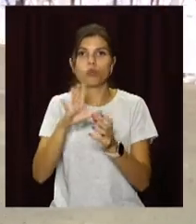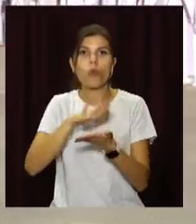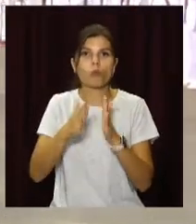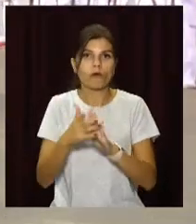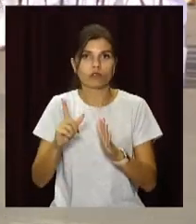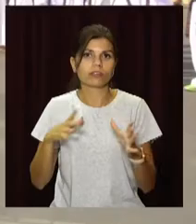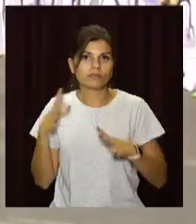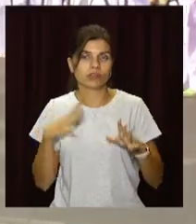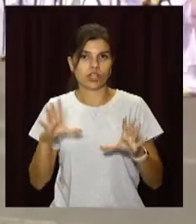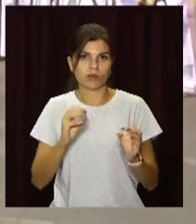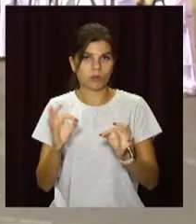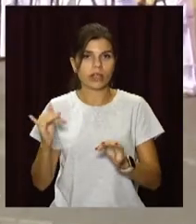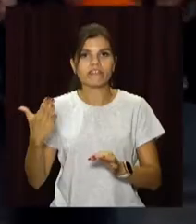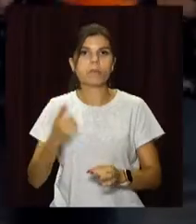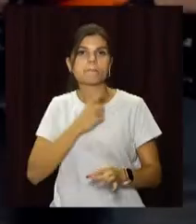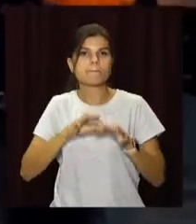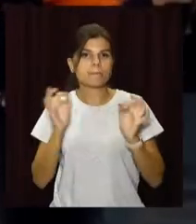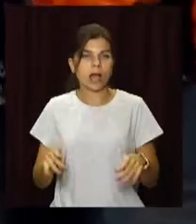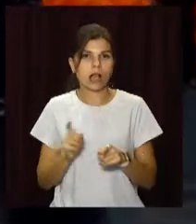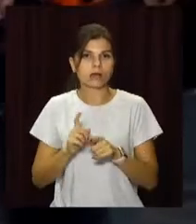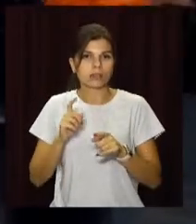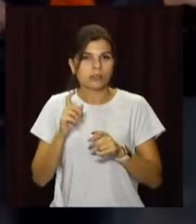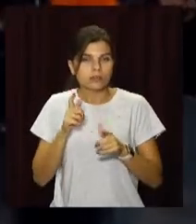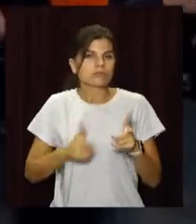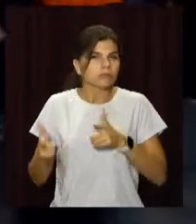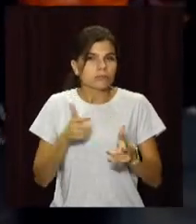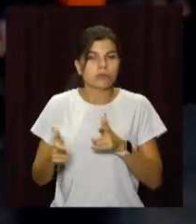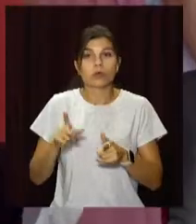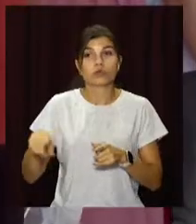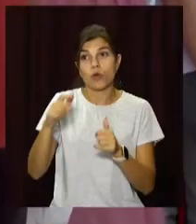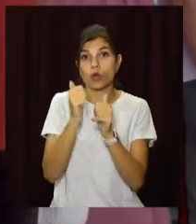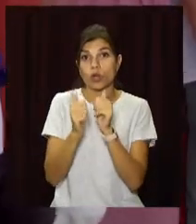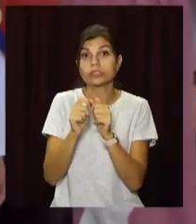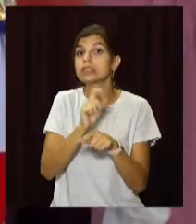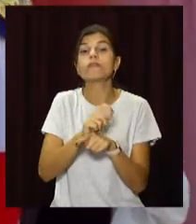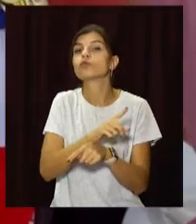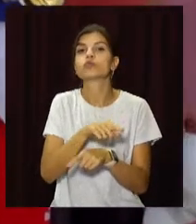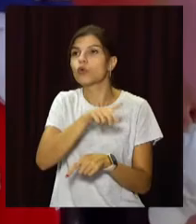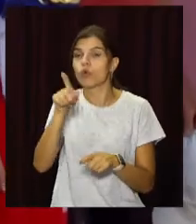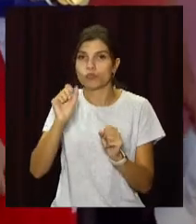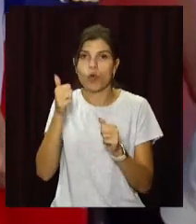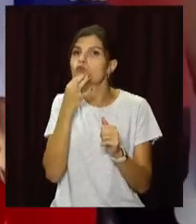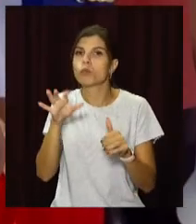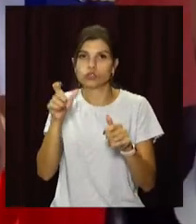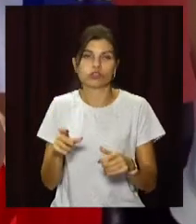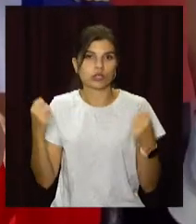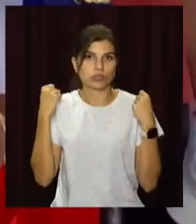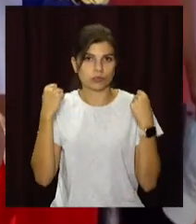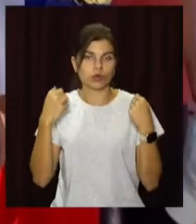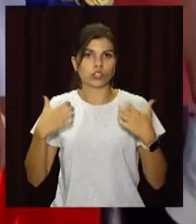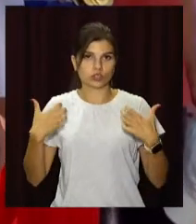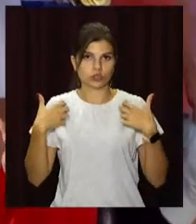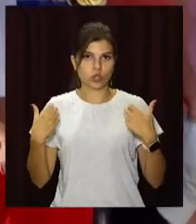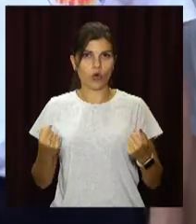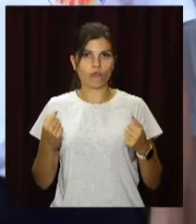для тренувань та відточення майстерності. Завдання – зробити так, щоб у кожного городянина була можливість займатися спортом і вести здоровий спосіб